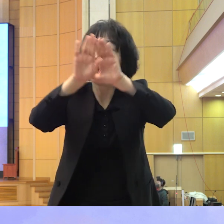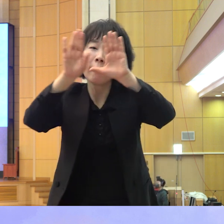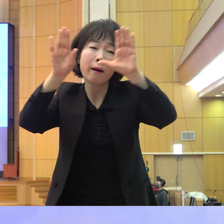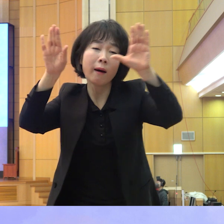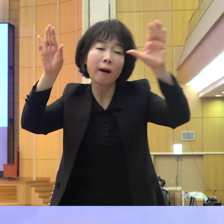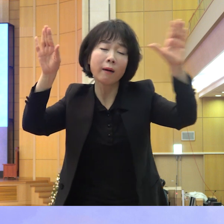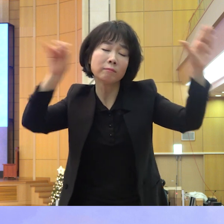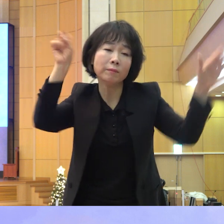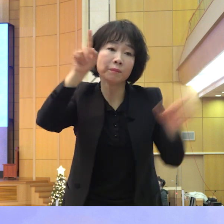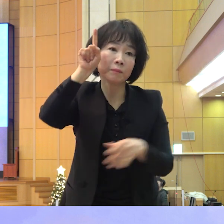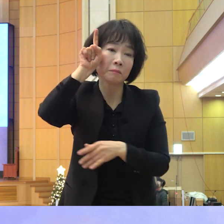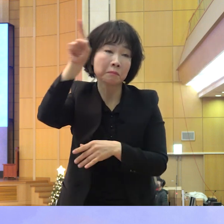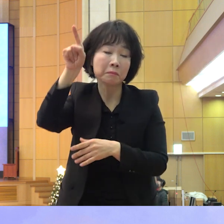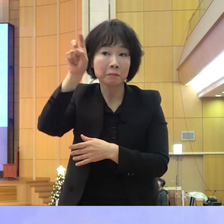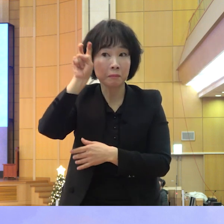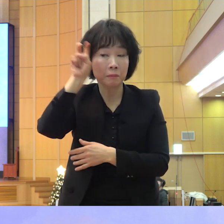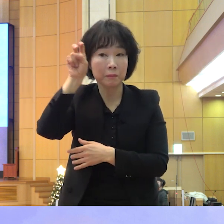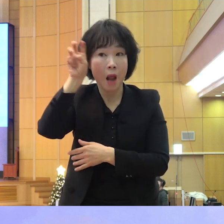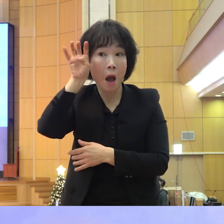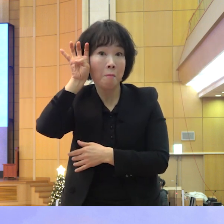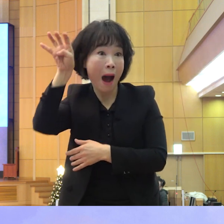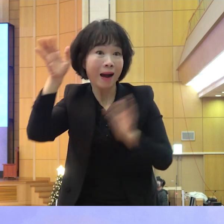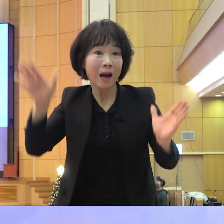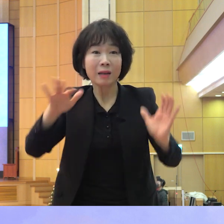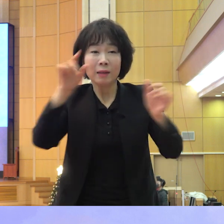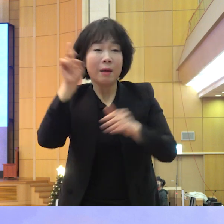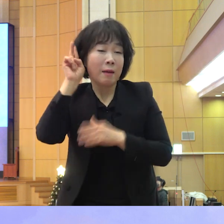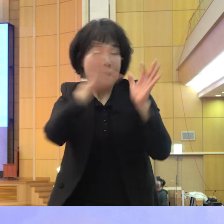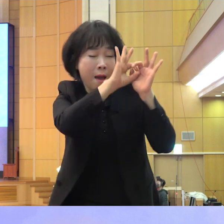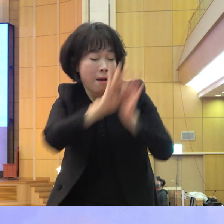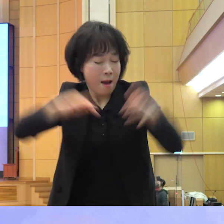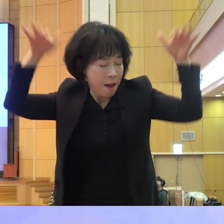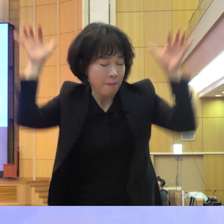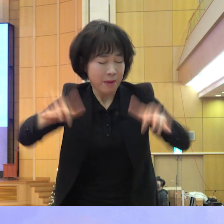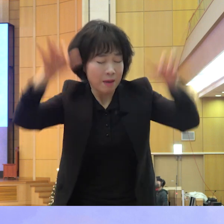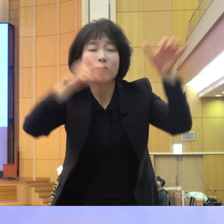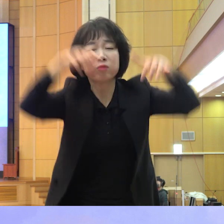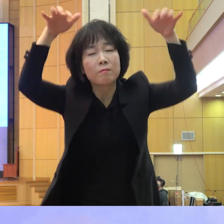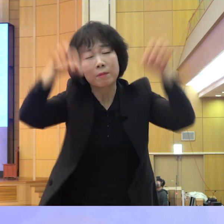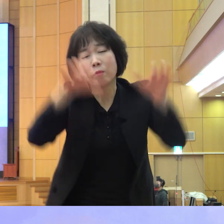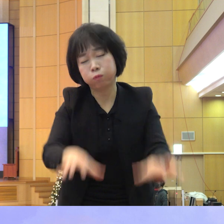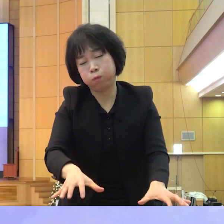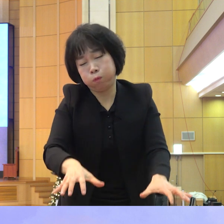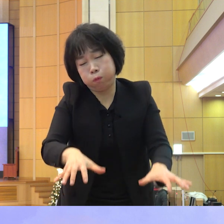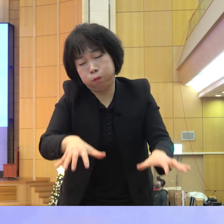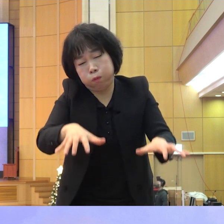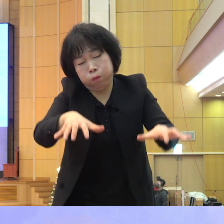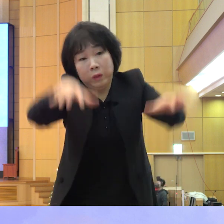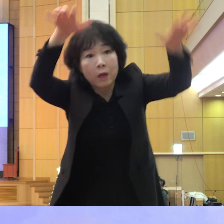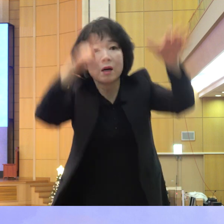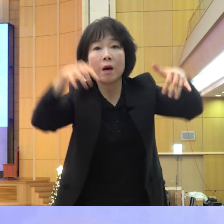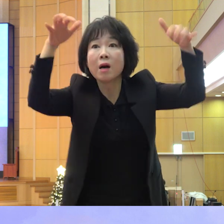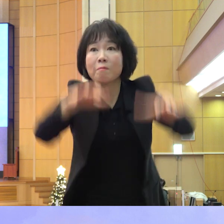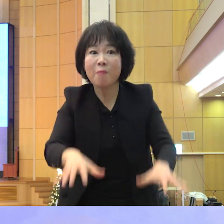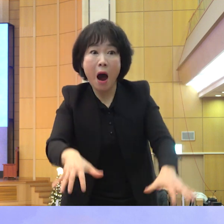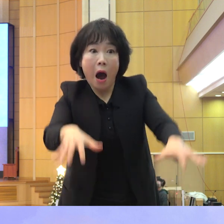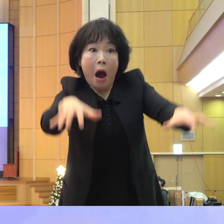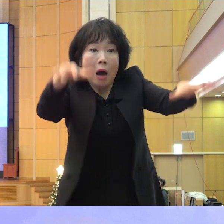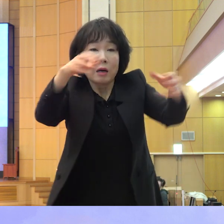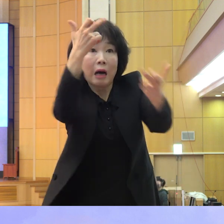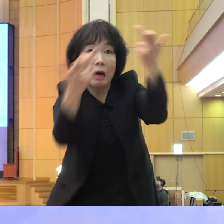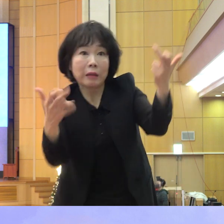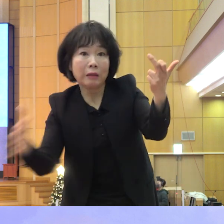쏟아지고 그리고 그 비가 40일 동안 주야로 비가 오다 보니까 전 세계가 다 물바다가 돼버리고